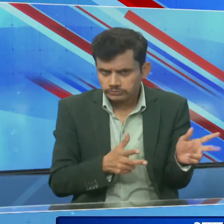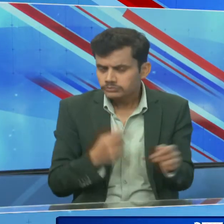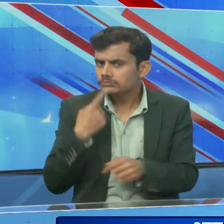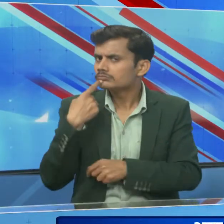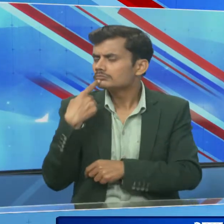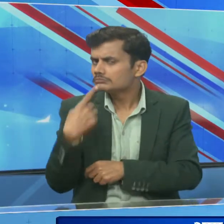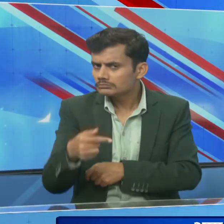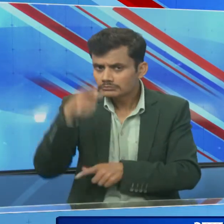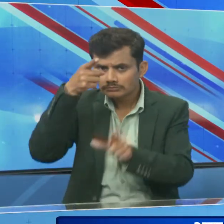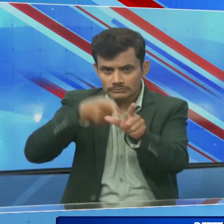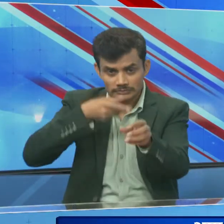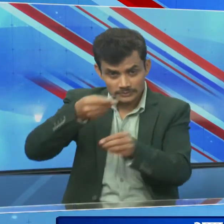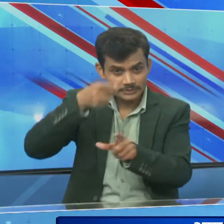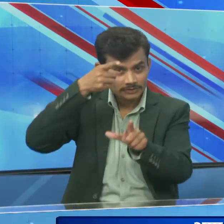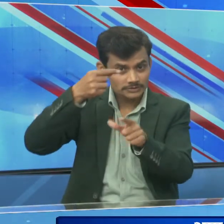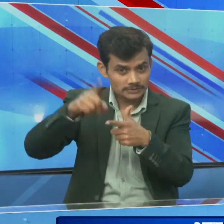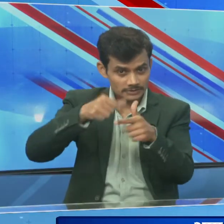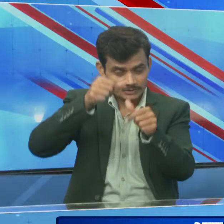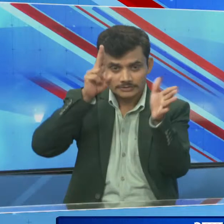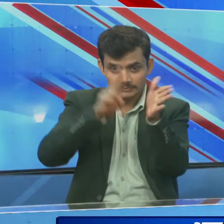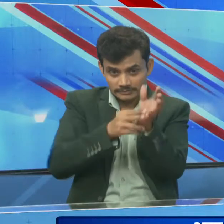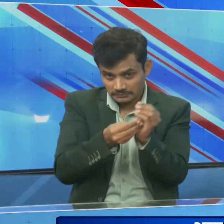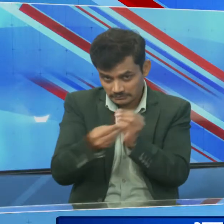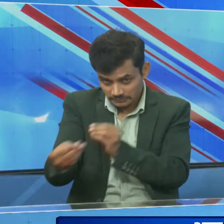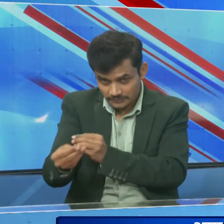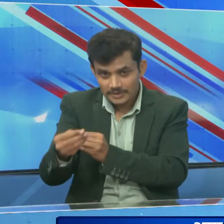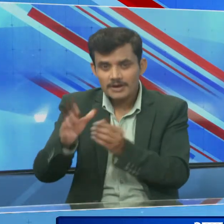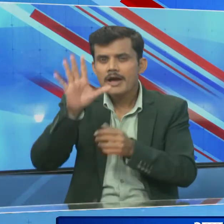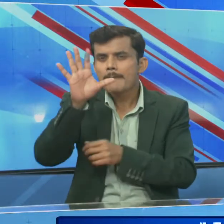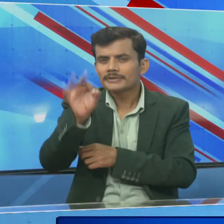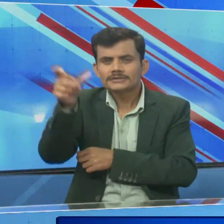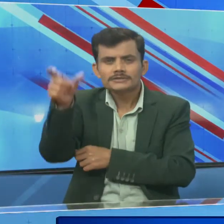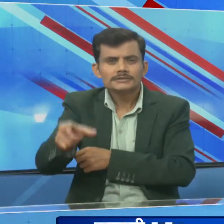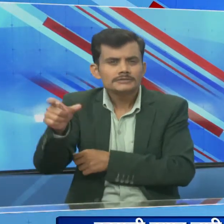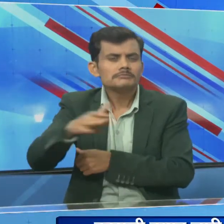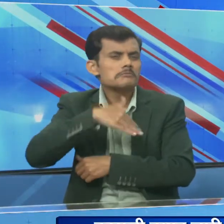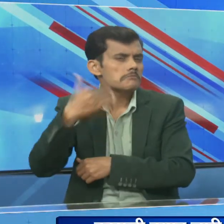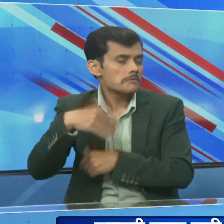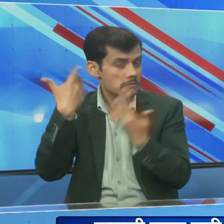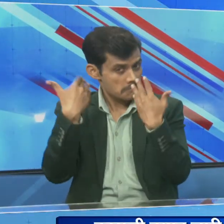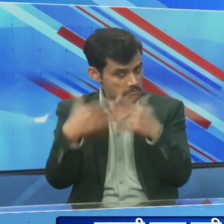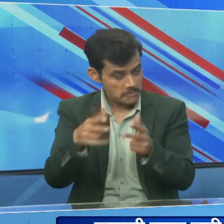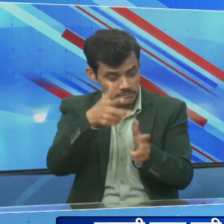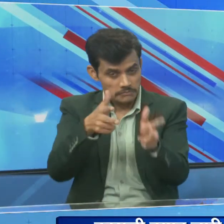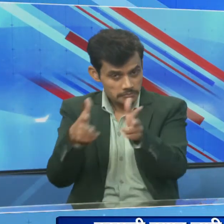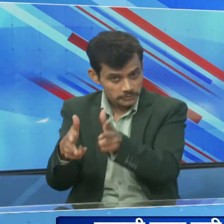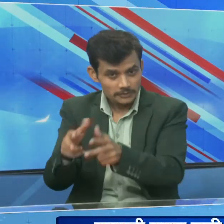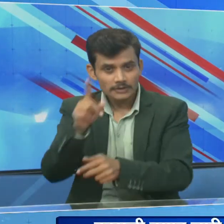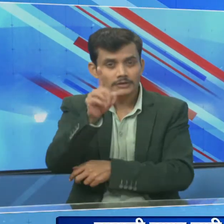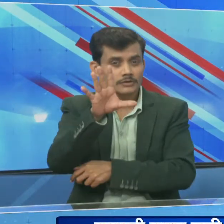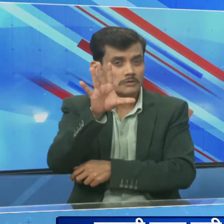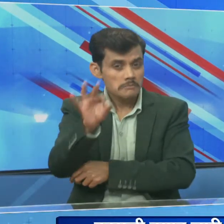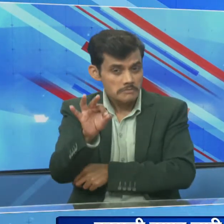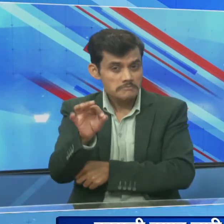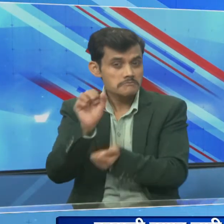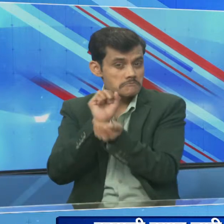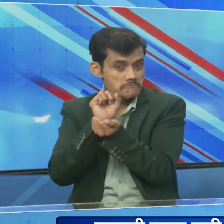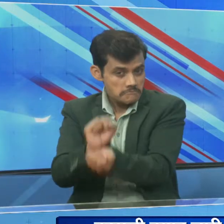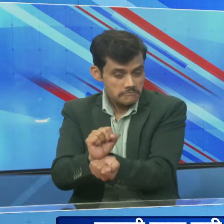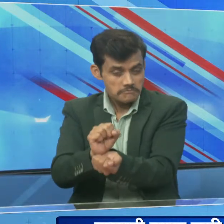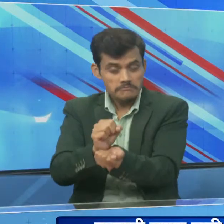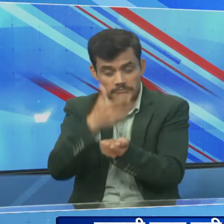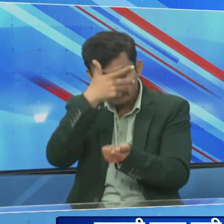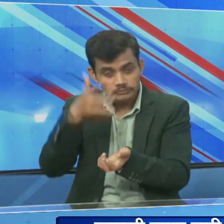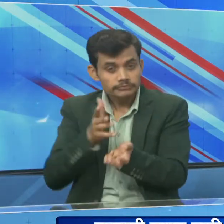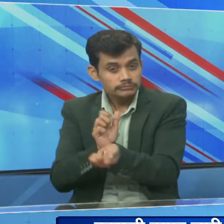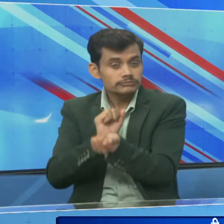कि इस साल जनवरी से लेकर अब तक 50 नक्सल आतंकी को ढेर किया जा चुका है। 150 से ज्यादा आतंकी और उनके सहयोगी